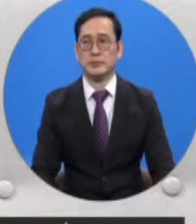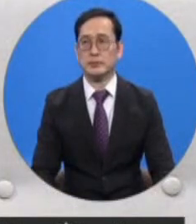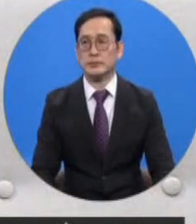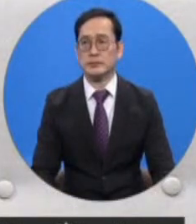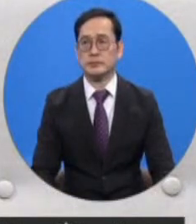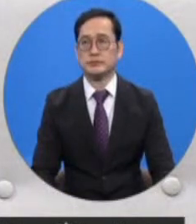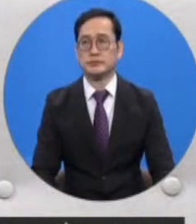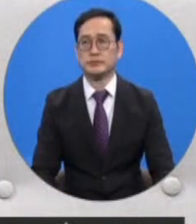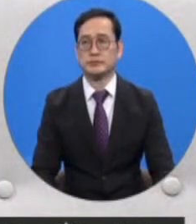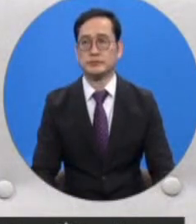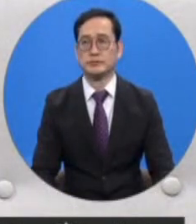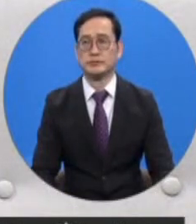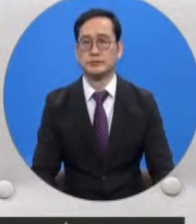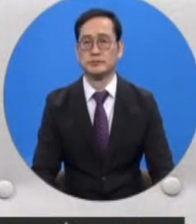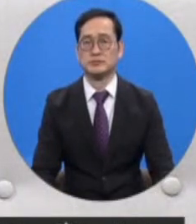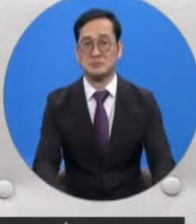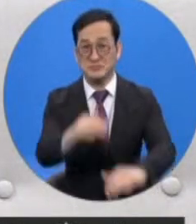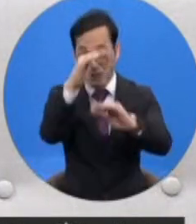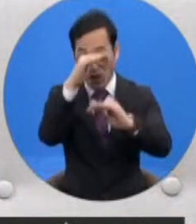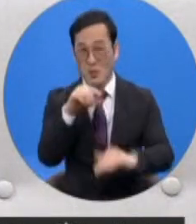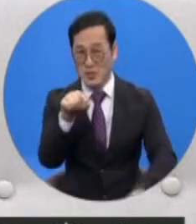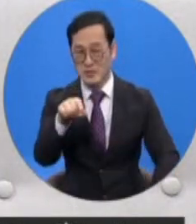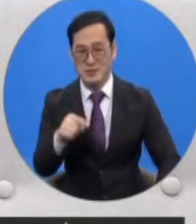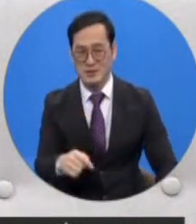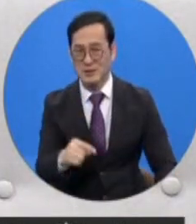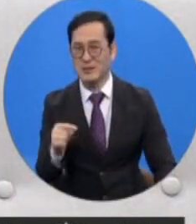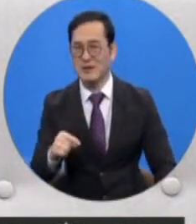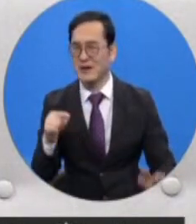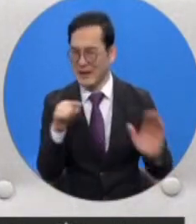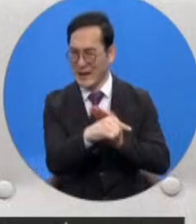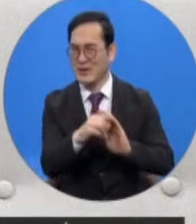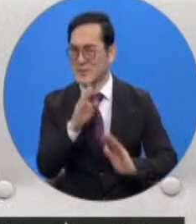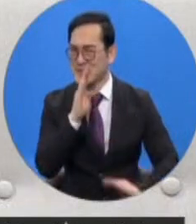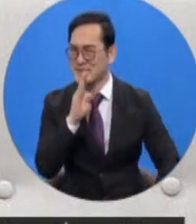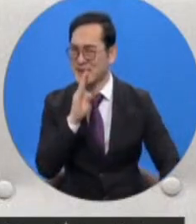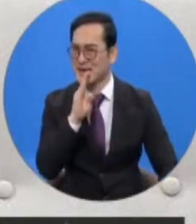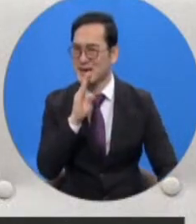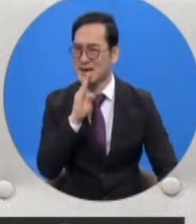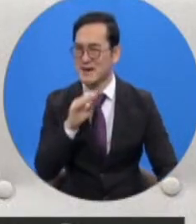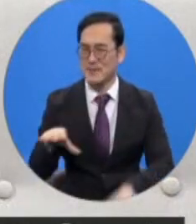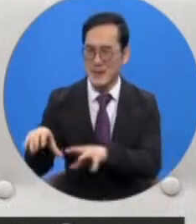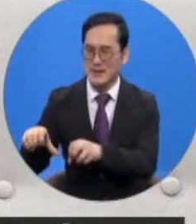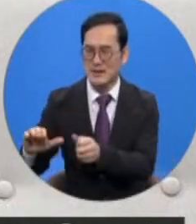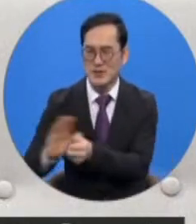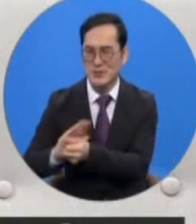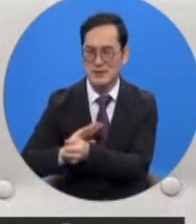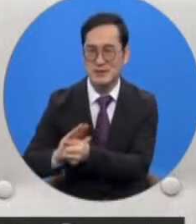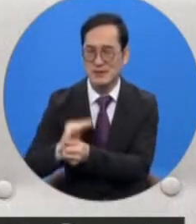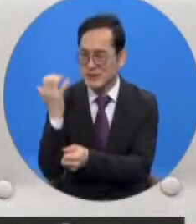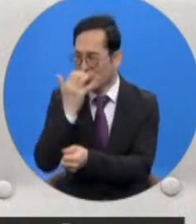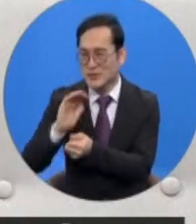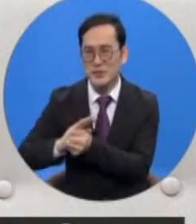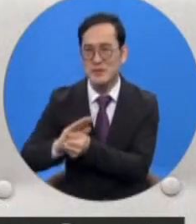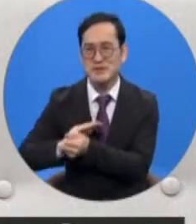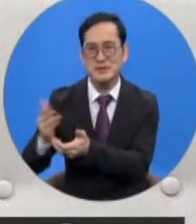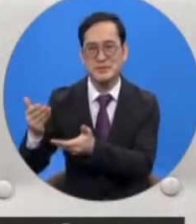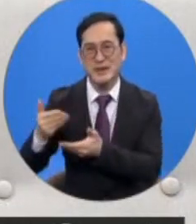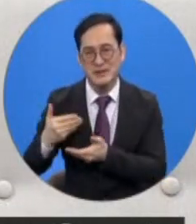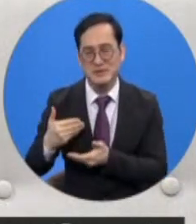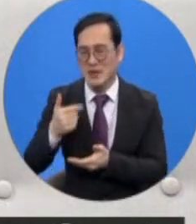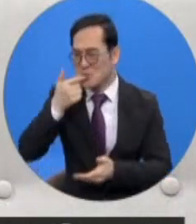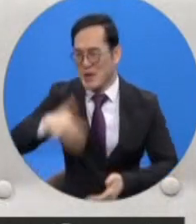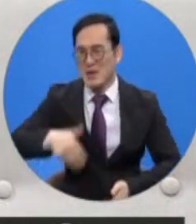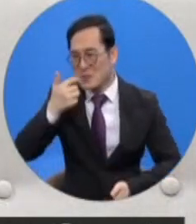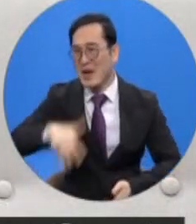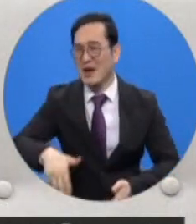있었을 것 같다는 강한 추정이 드는 건 사실이에요. 그래서 내상이 들었다라고 하는 건 뭘 했는데 거기에 대한 만족을 얻지 못했다는 이야기